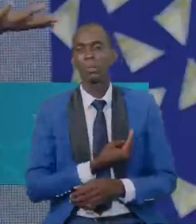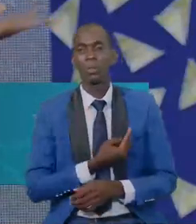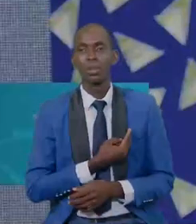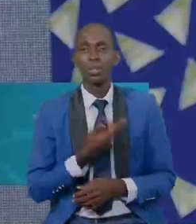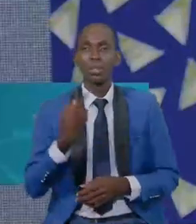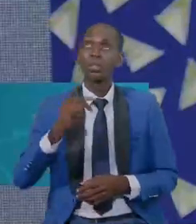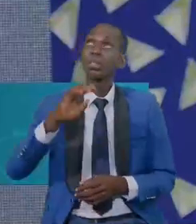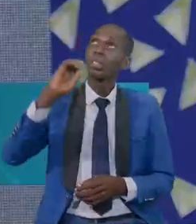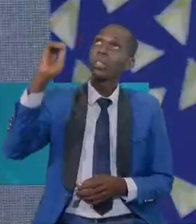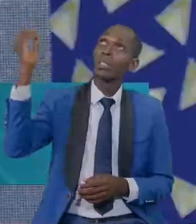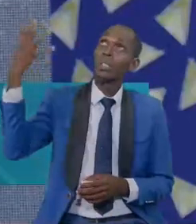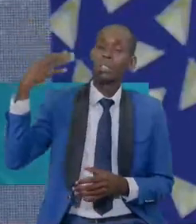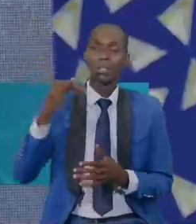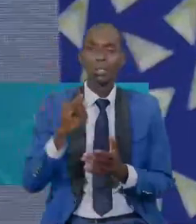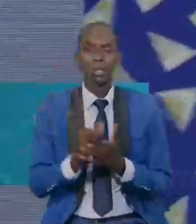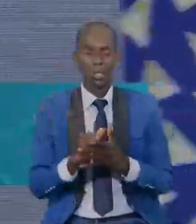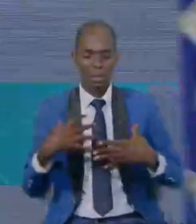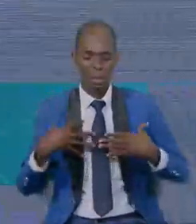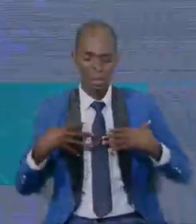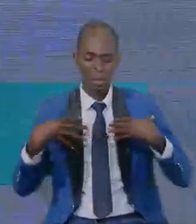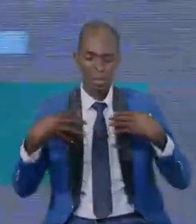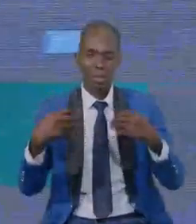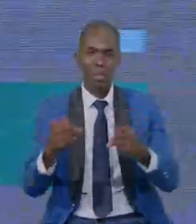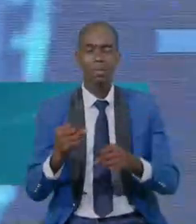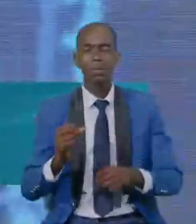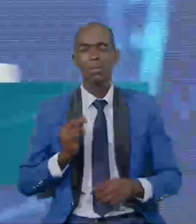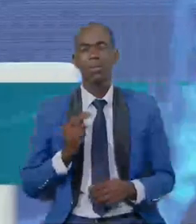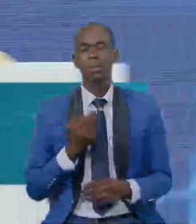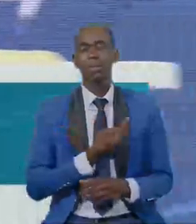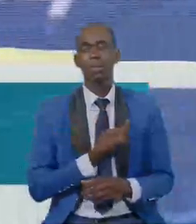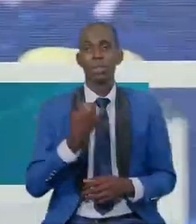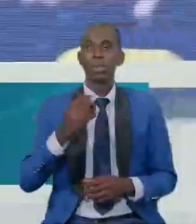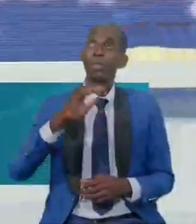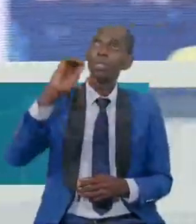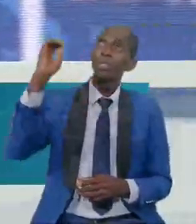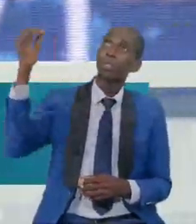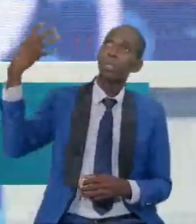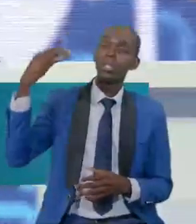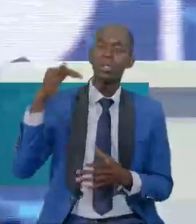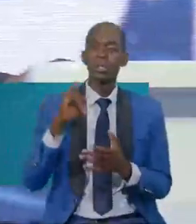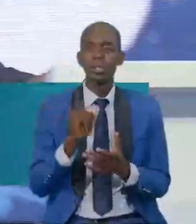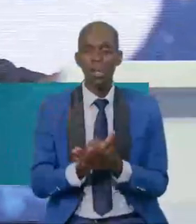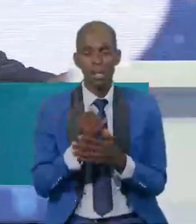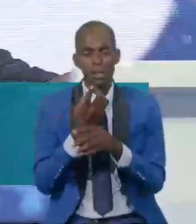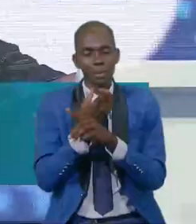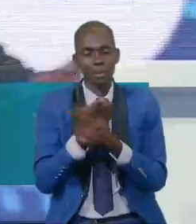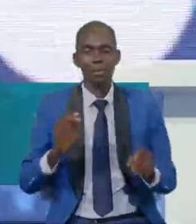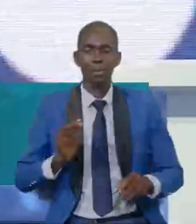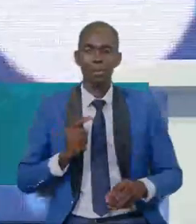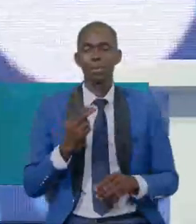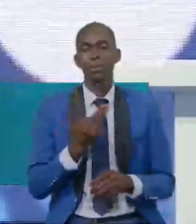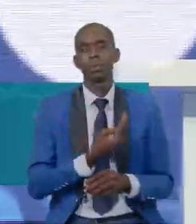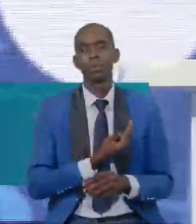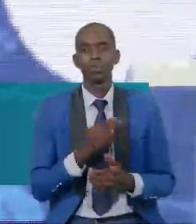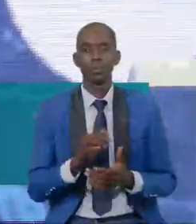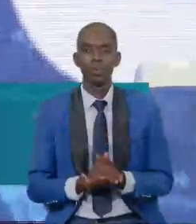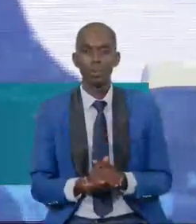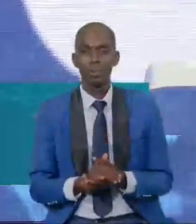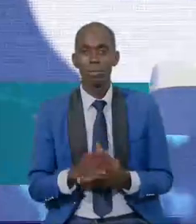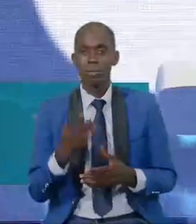The grace that heals us. La grâce qui nous guérit. The grace that delivered us. La grâce qui nous délivre.